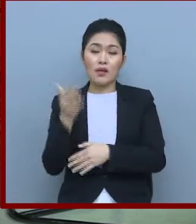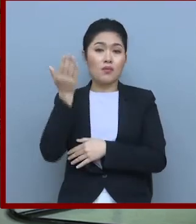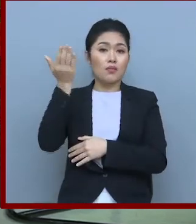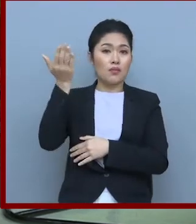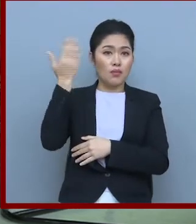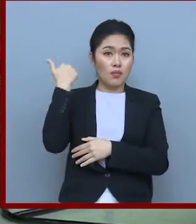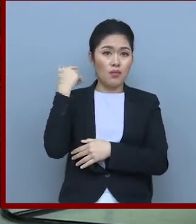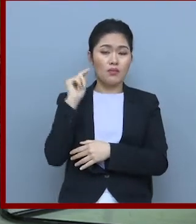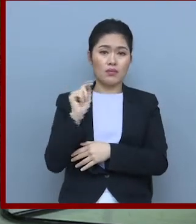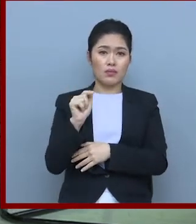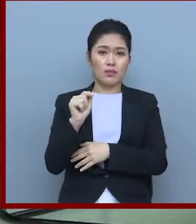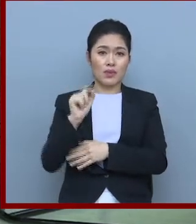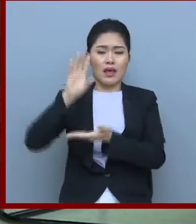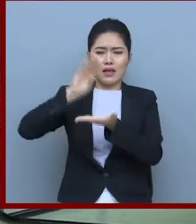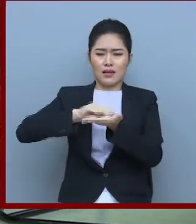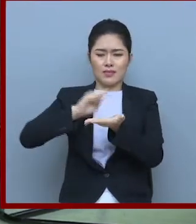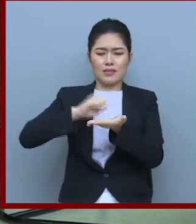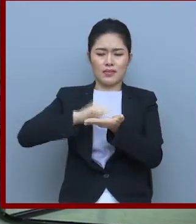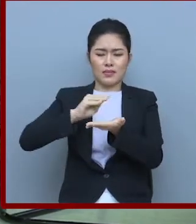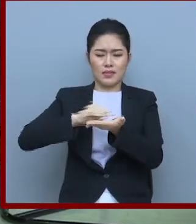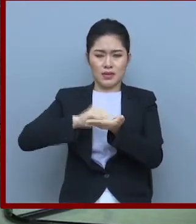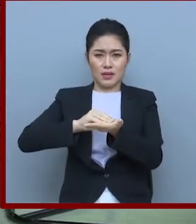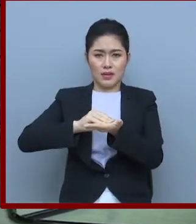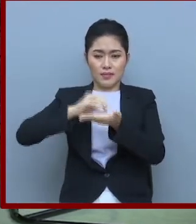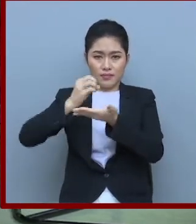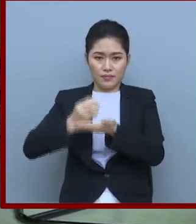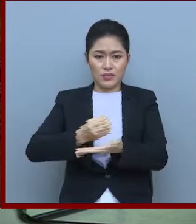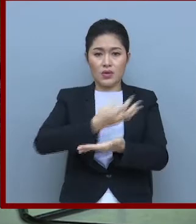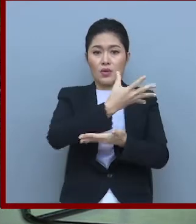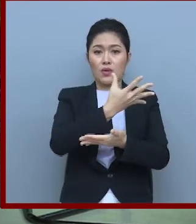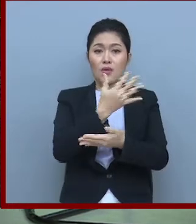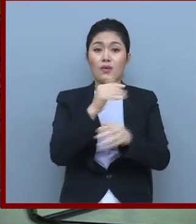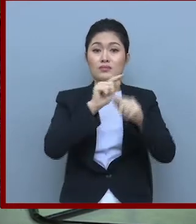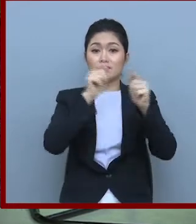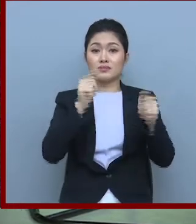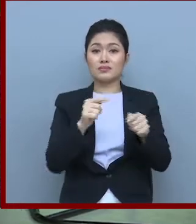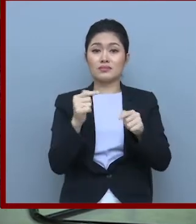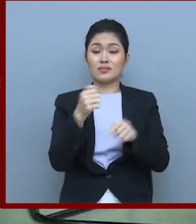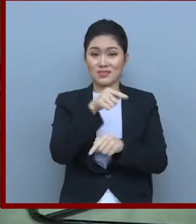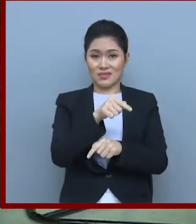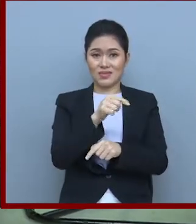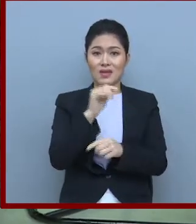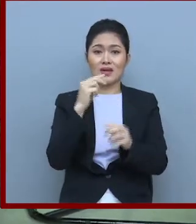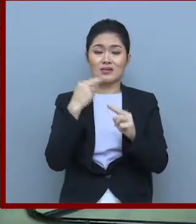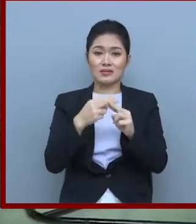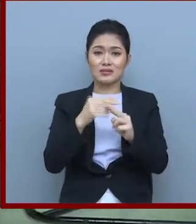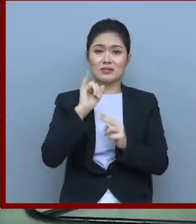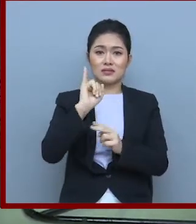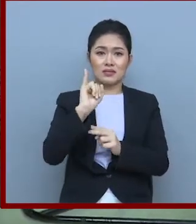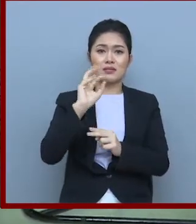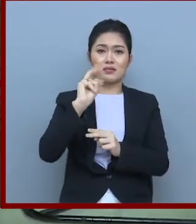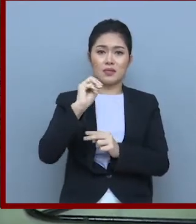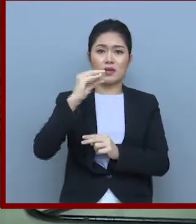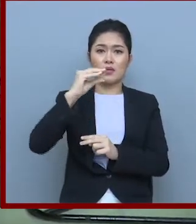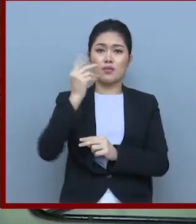านี้เรารับเข้ามาแล้วเรามาแสดงผลที่ตัวบอร์ดไมโครคอนโทรลเลอร์ใช่ไหมนะครับ